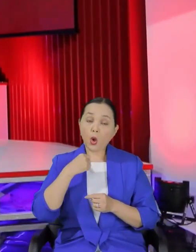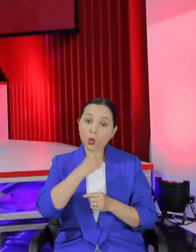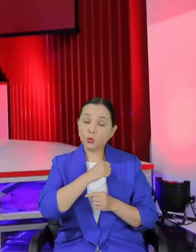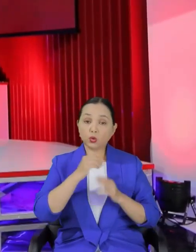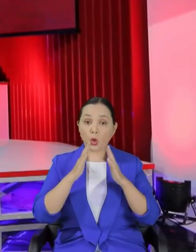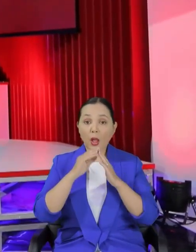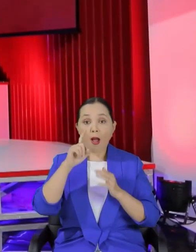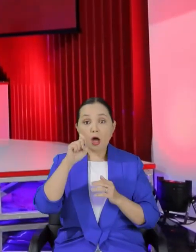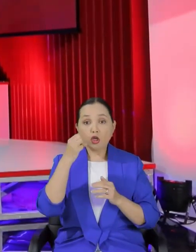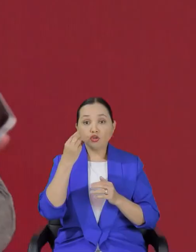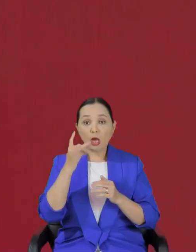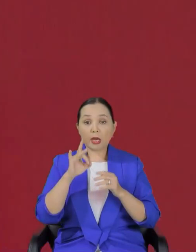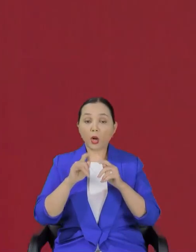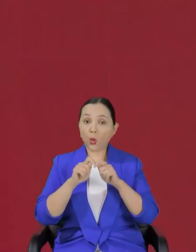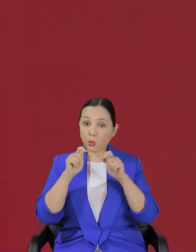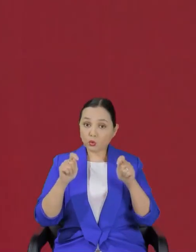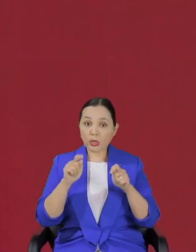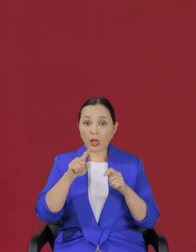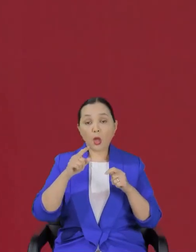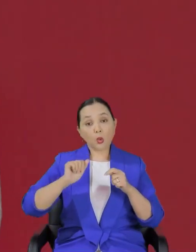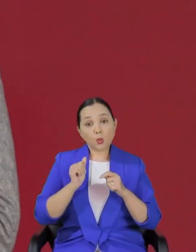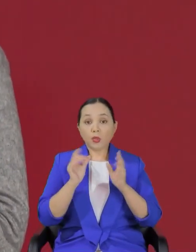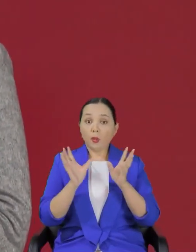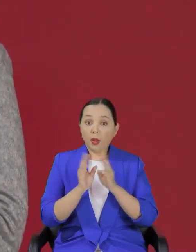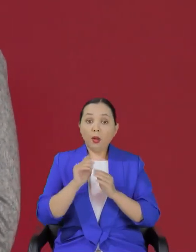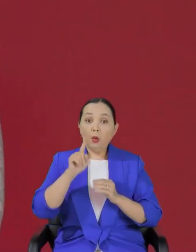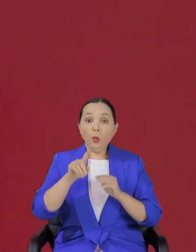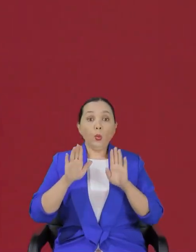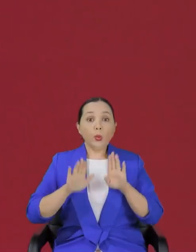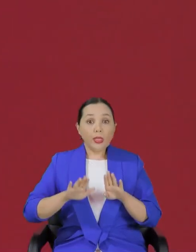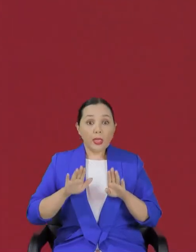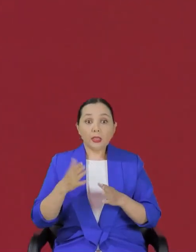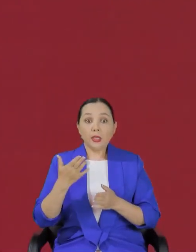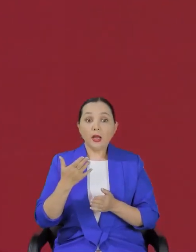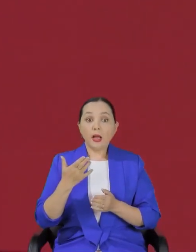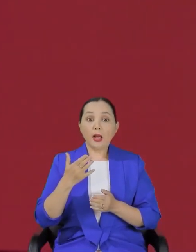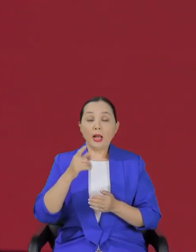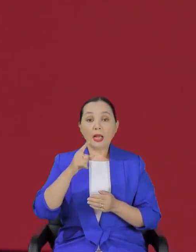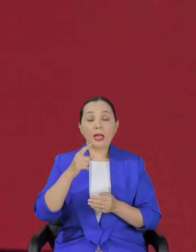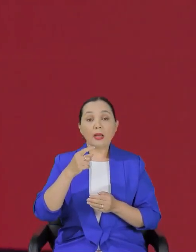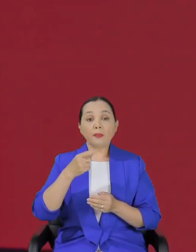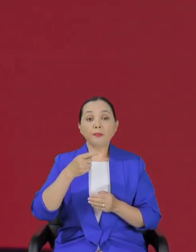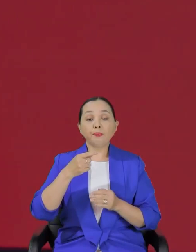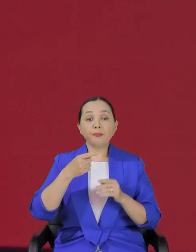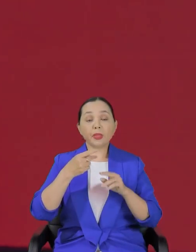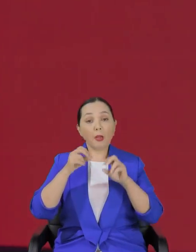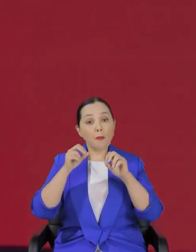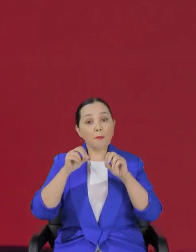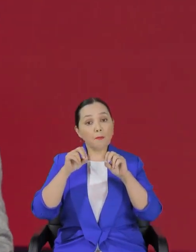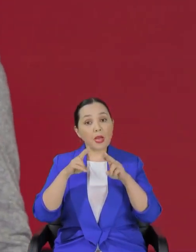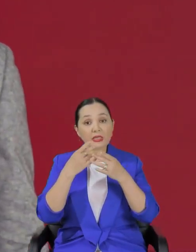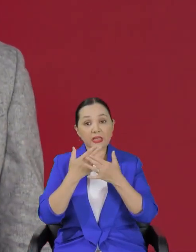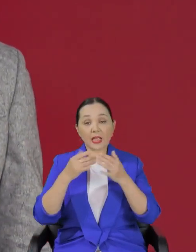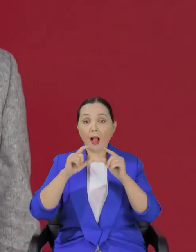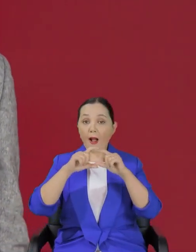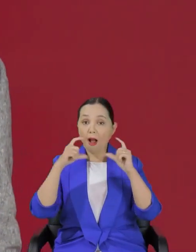xonadonida hashar uyushtirgan bir nechta do'stlari bilan birga va u yerda iste'mol qilishgan, demakki, mahsulotlari